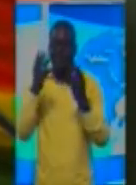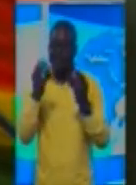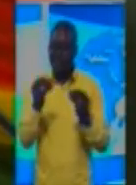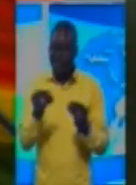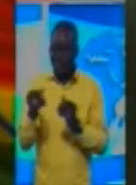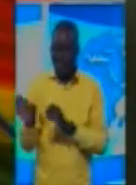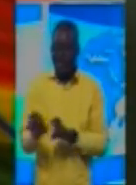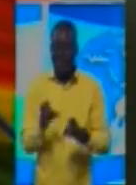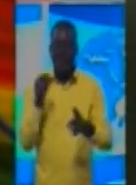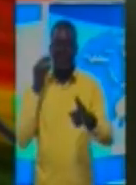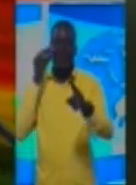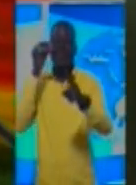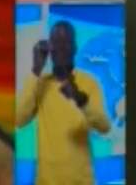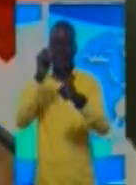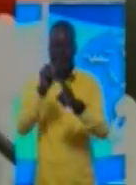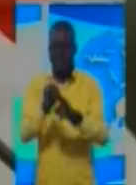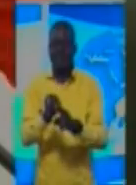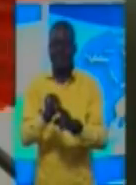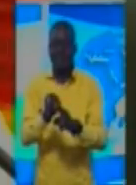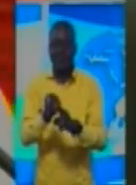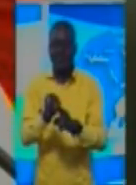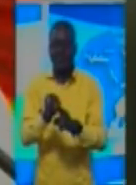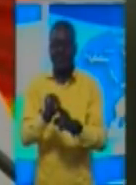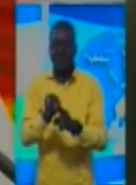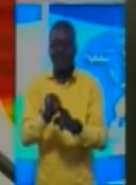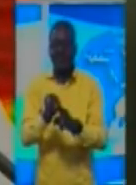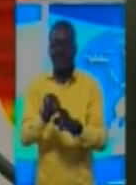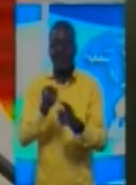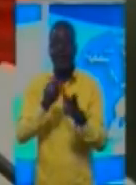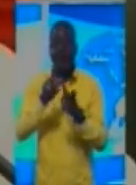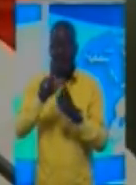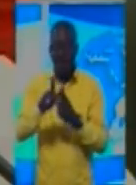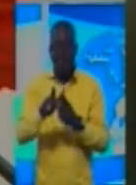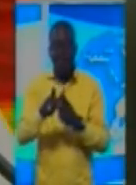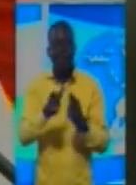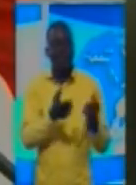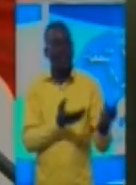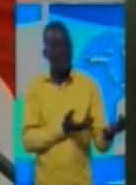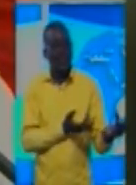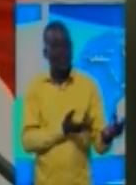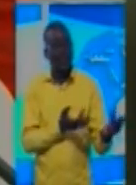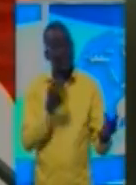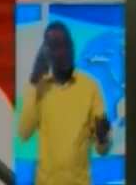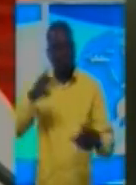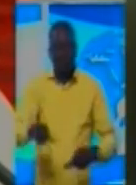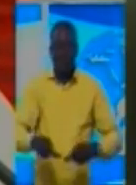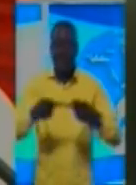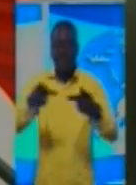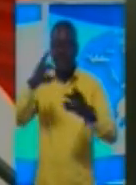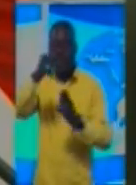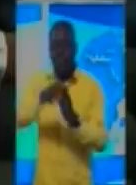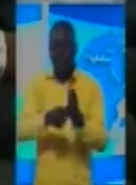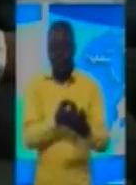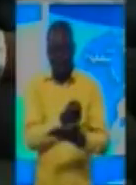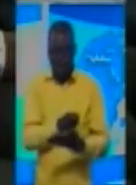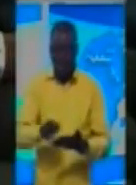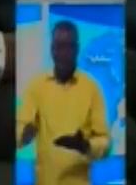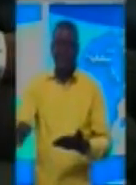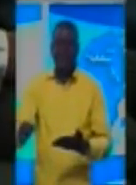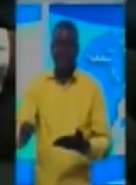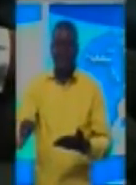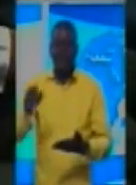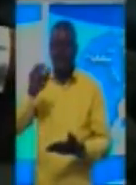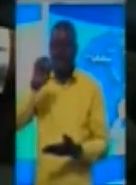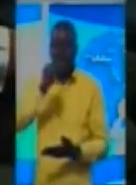fait l'objet de légiférations, alors j'attends impatiemment vos contre-propositions écrites. Alassane